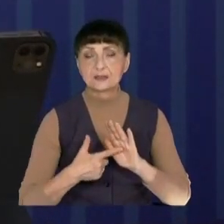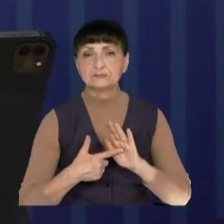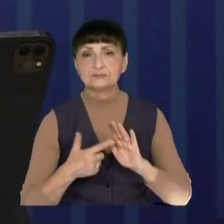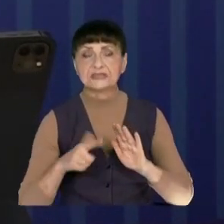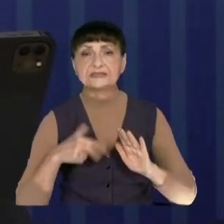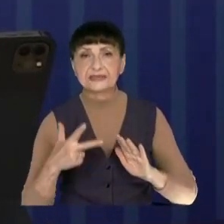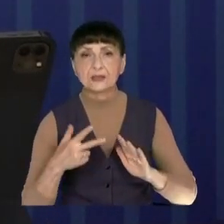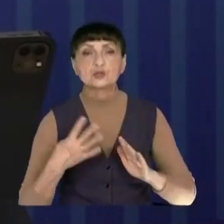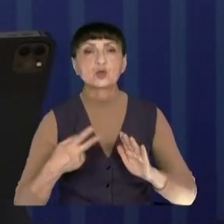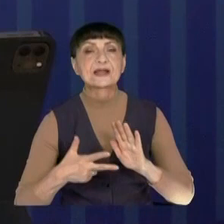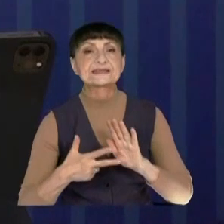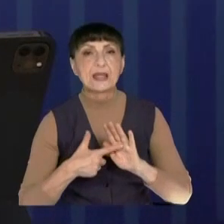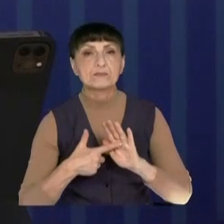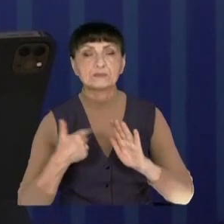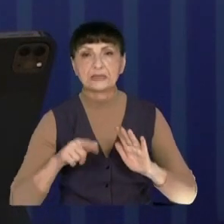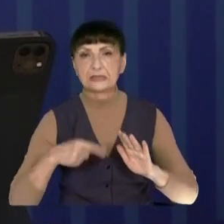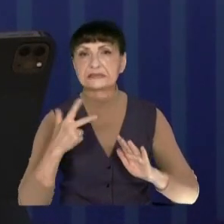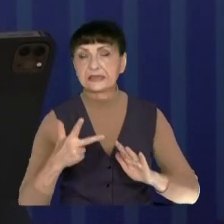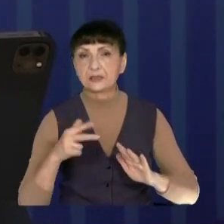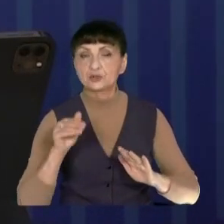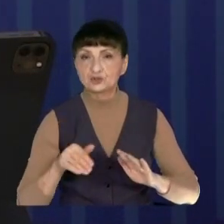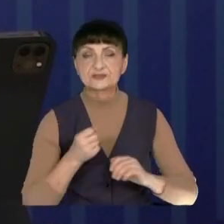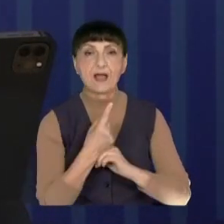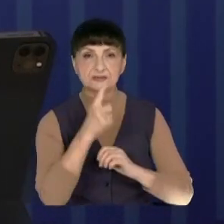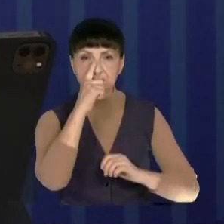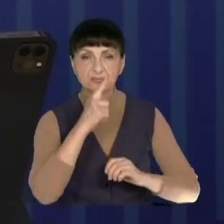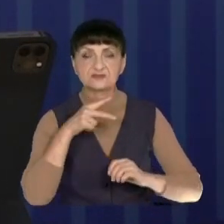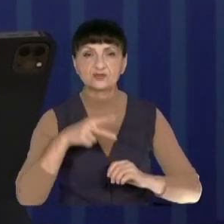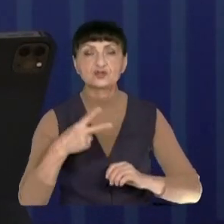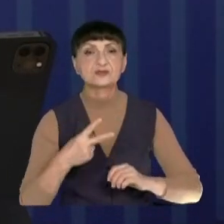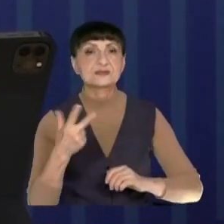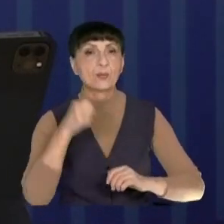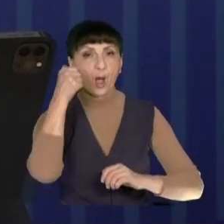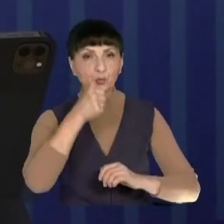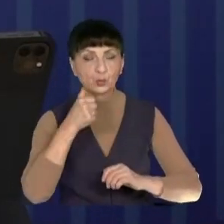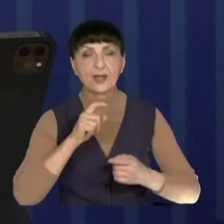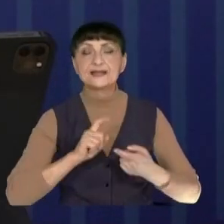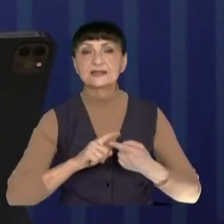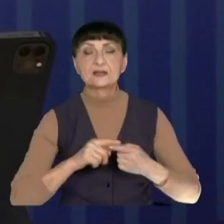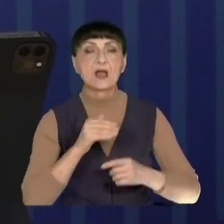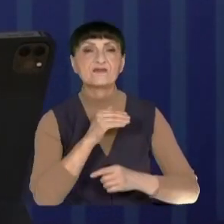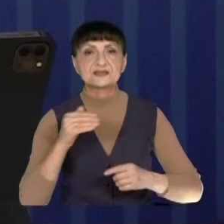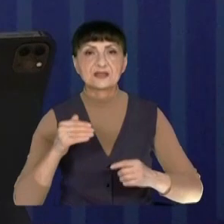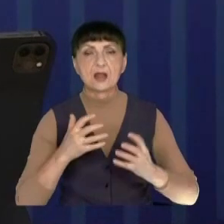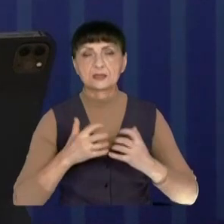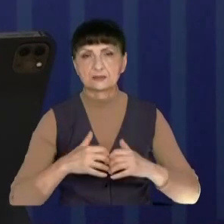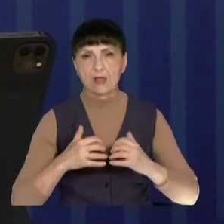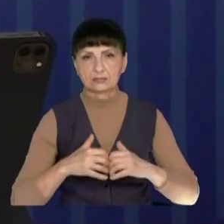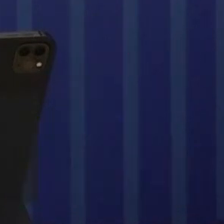это 47,3 тысячи за 11 месяцев 2023 года и согласно официальным статистическим